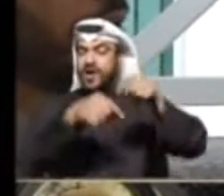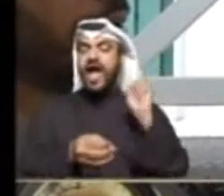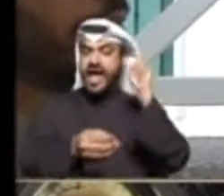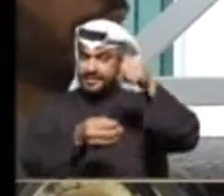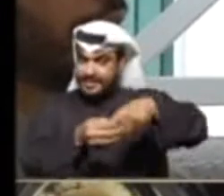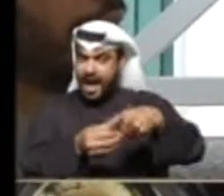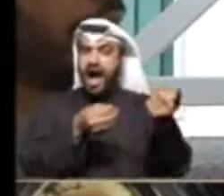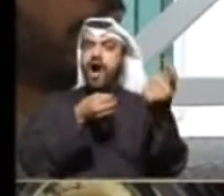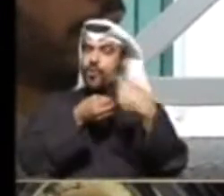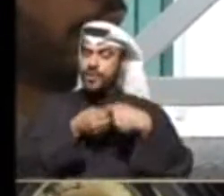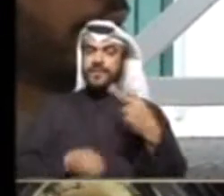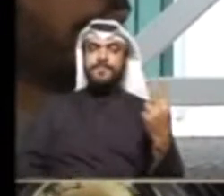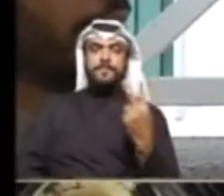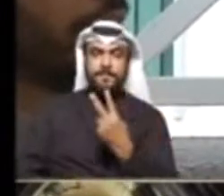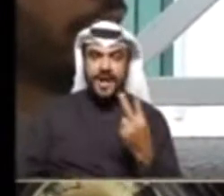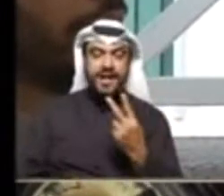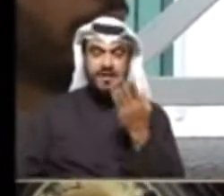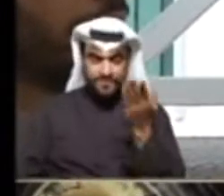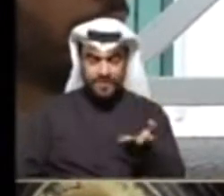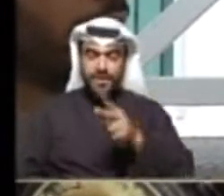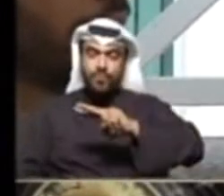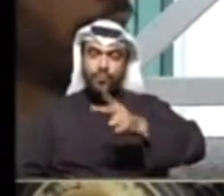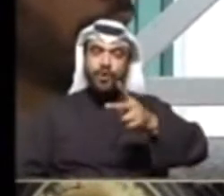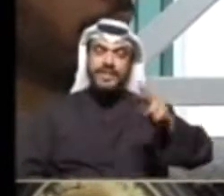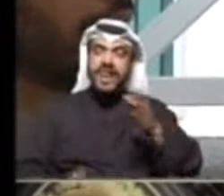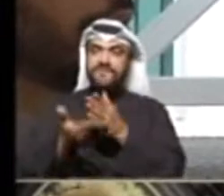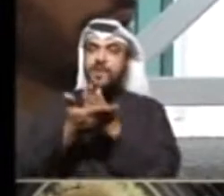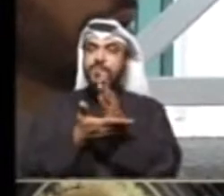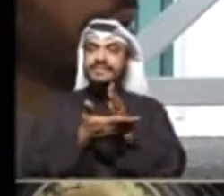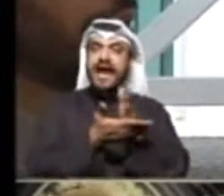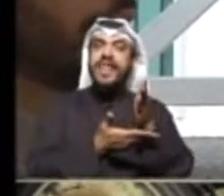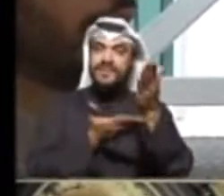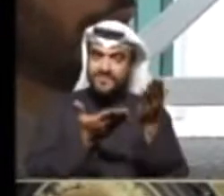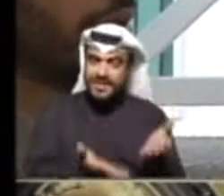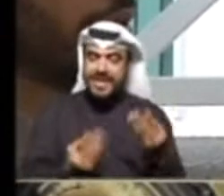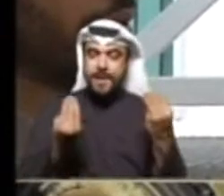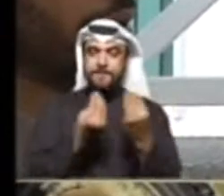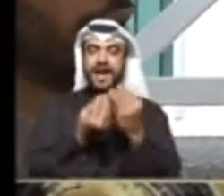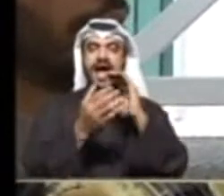تعاون الحقيقة في كافة المجالات مع أصدقائنا في غانا،